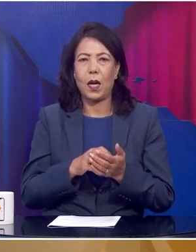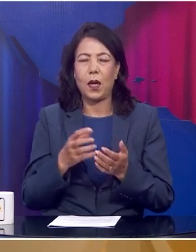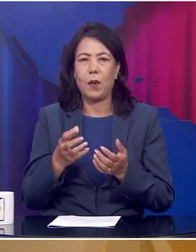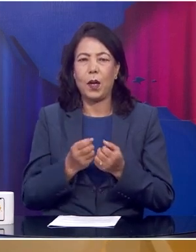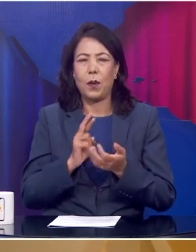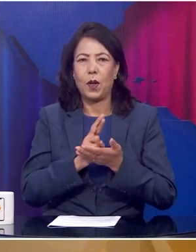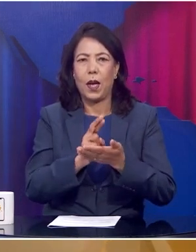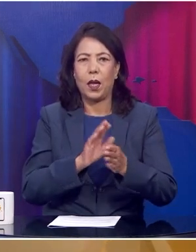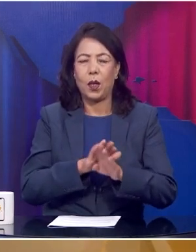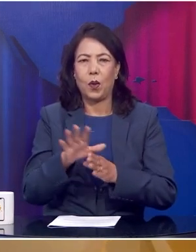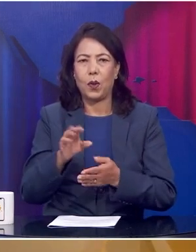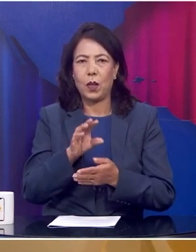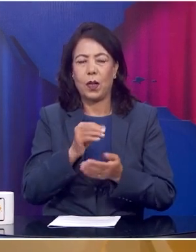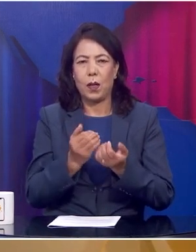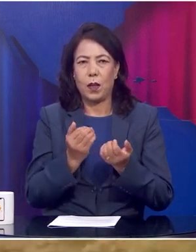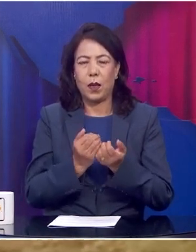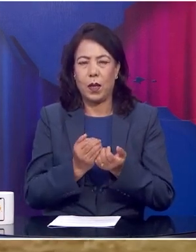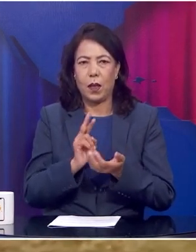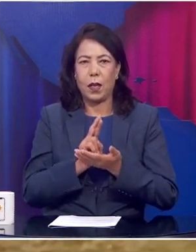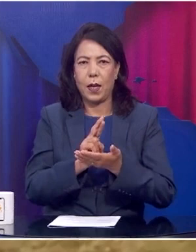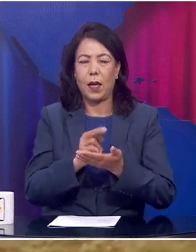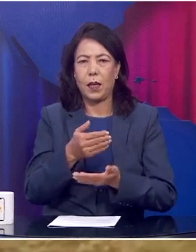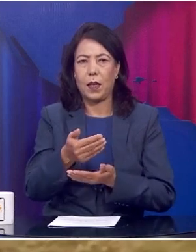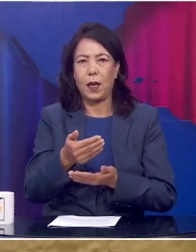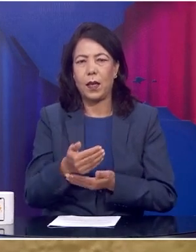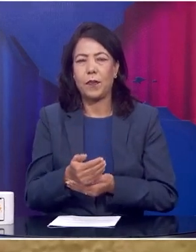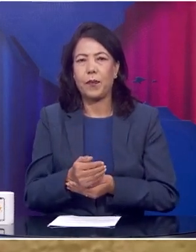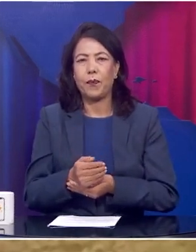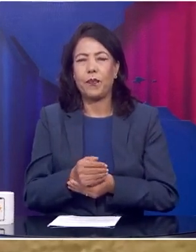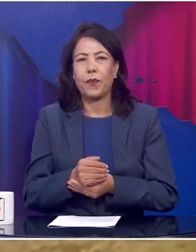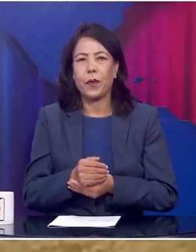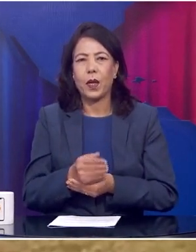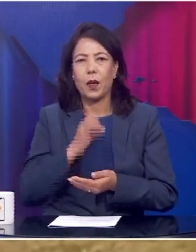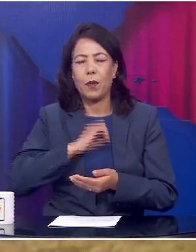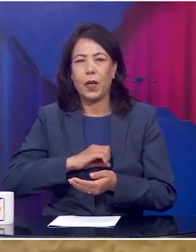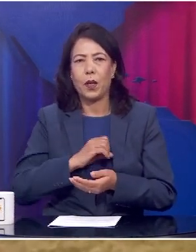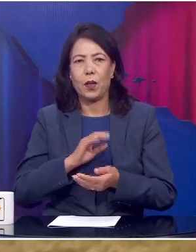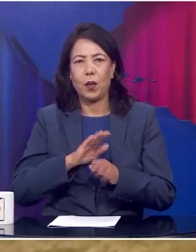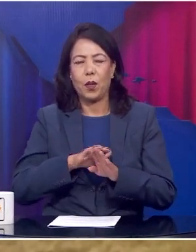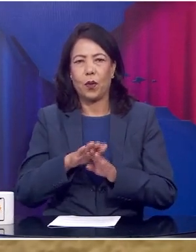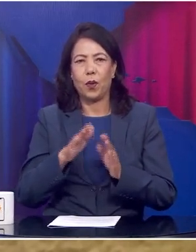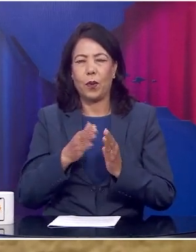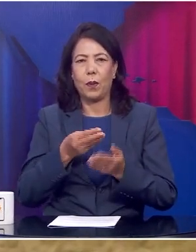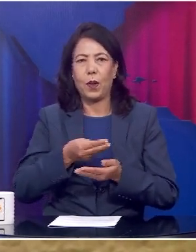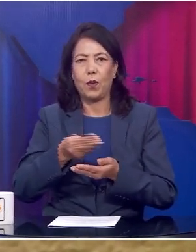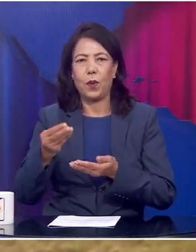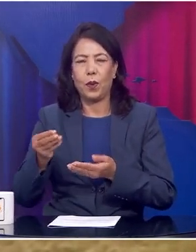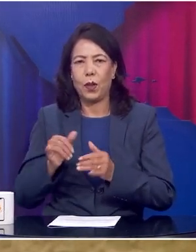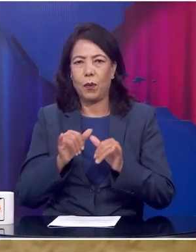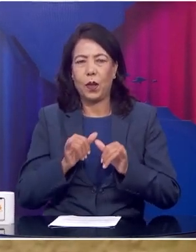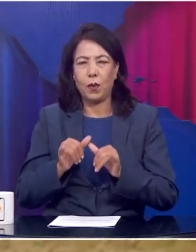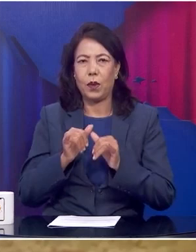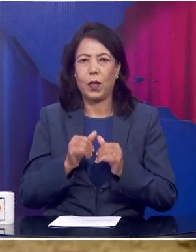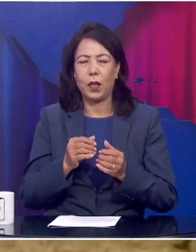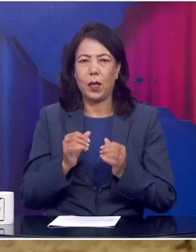प्राप्त राहतहरू सङ्कलन गरेर राहतलाई चाहिँ पीडितहरूकोमा पुर्याउने गरी तयारी गरिएको छ